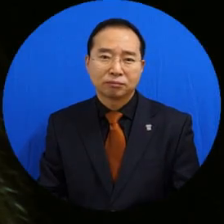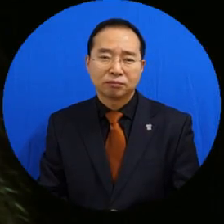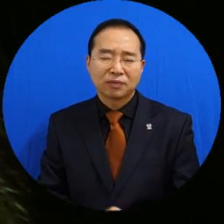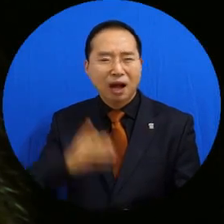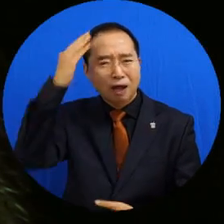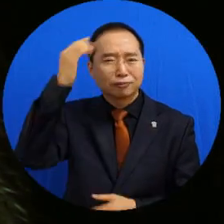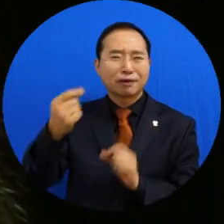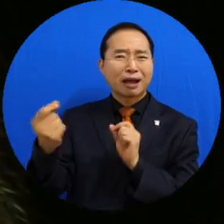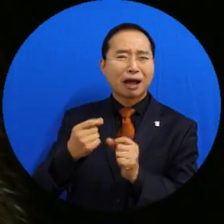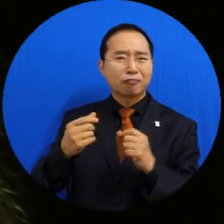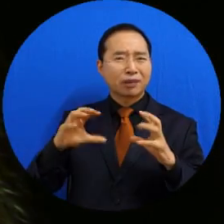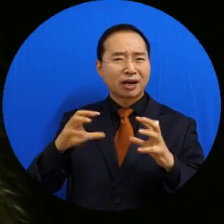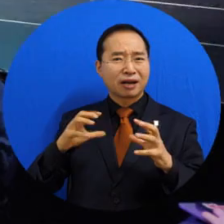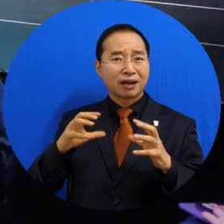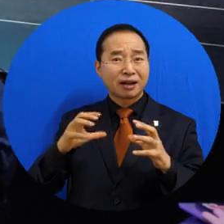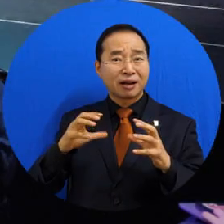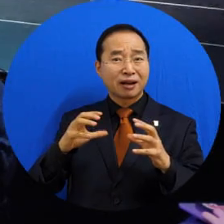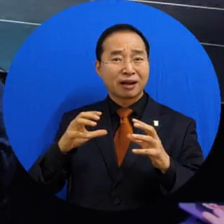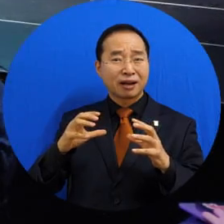우리랑 굉장히 가까운 나라인데